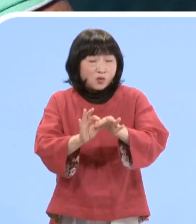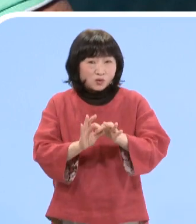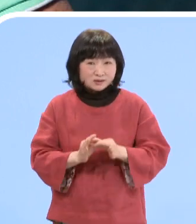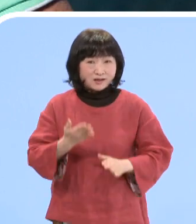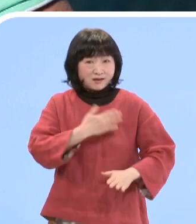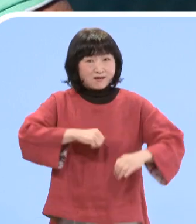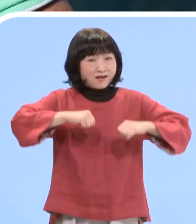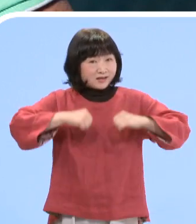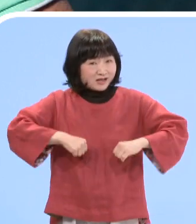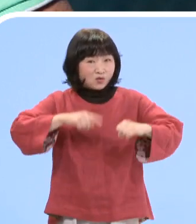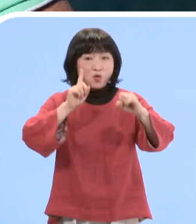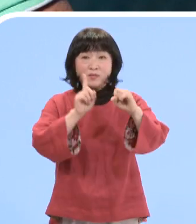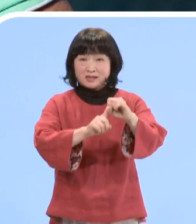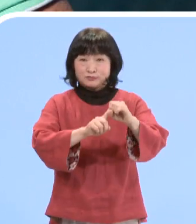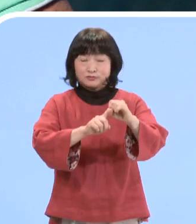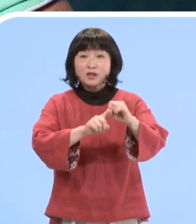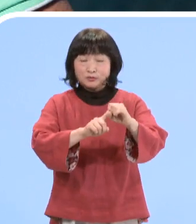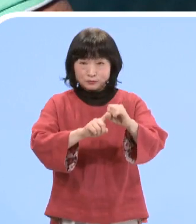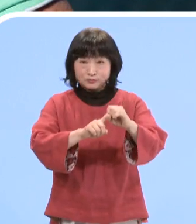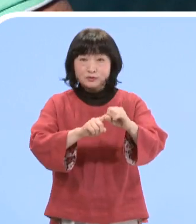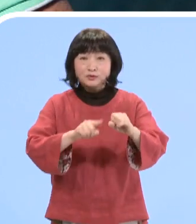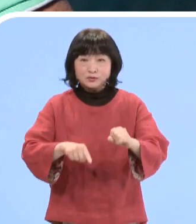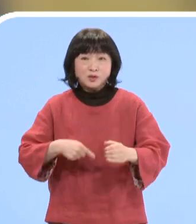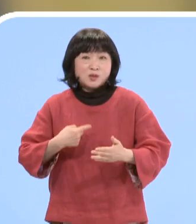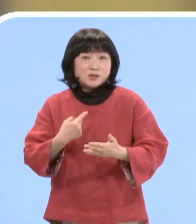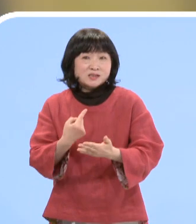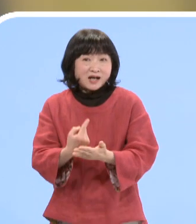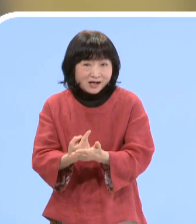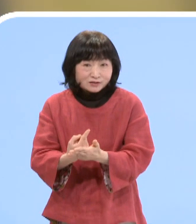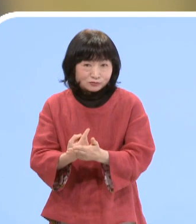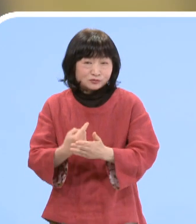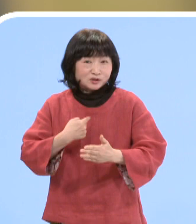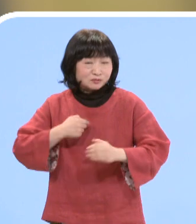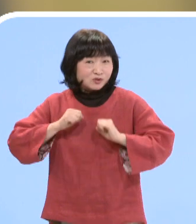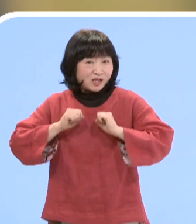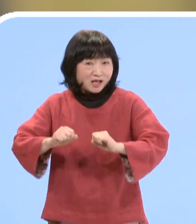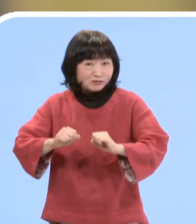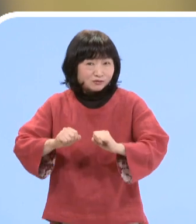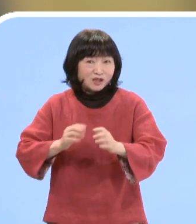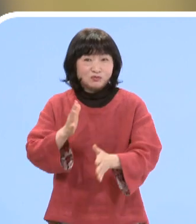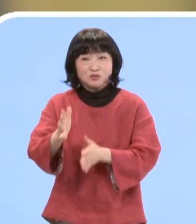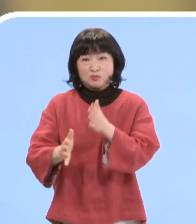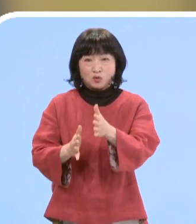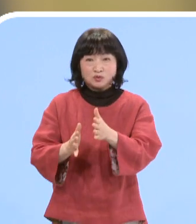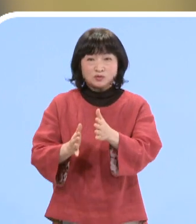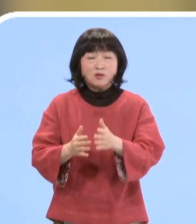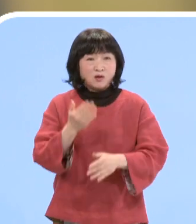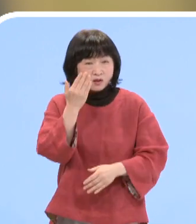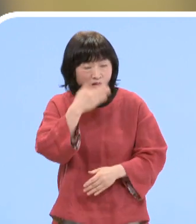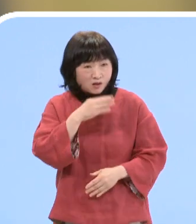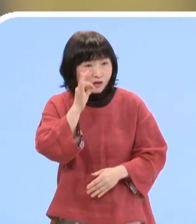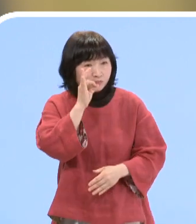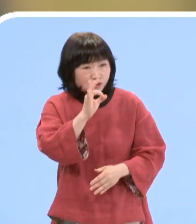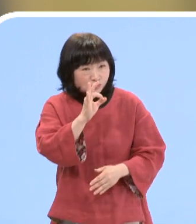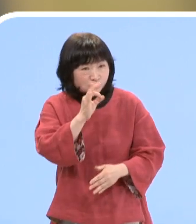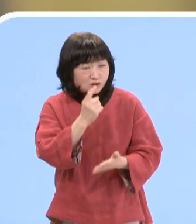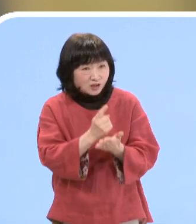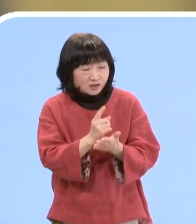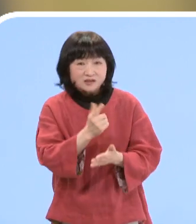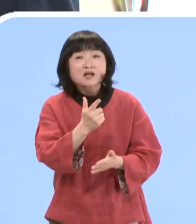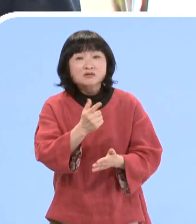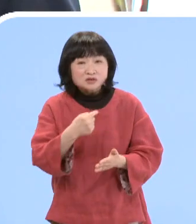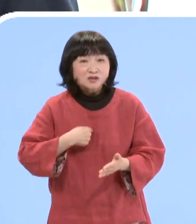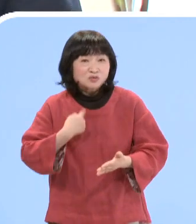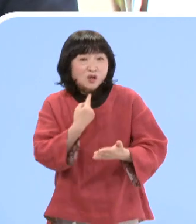り出していこうというスルースポーツの世界的な大会なんです。 見るというよりは参加する、 自分が参加